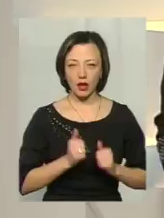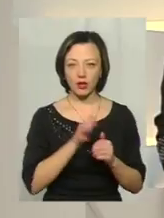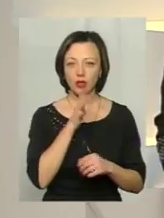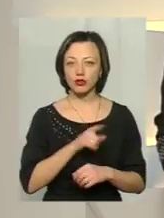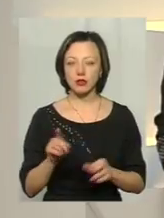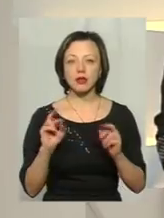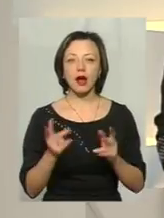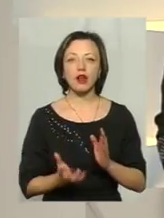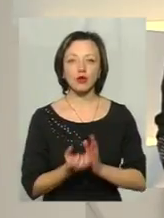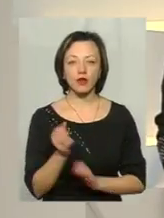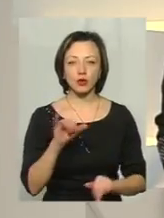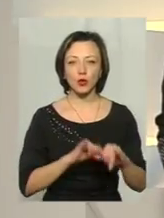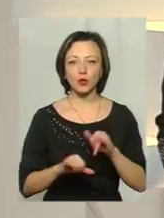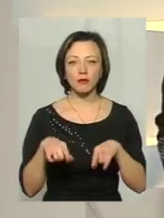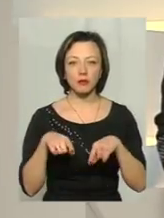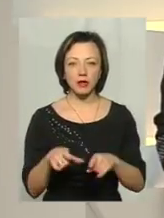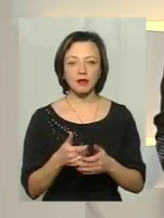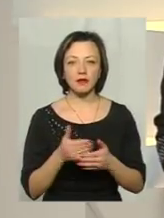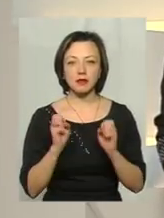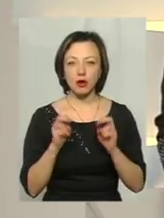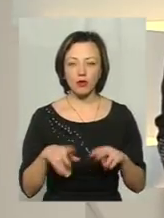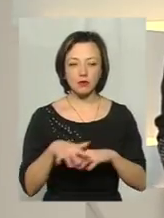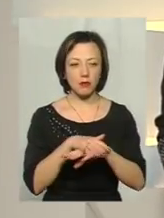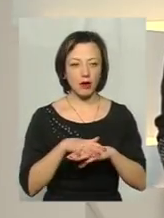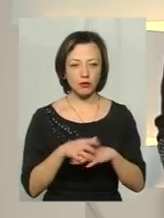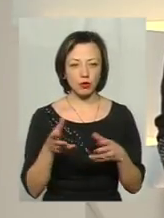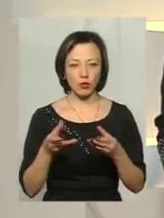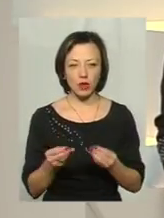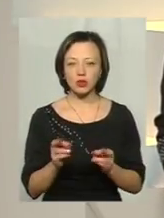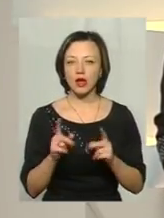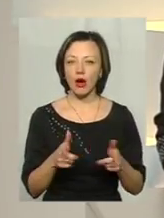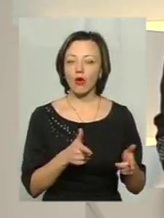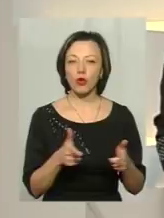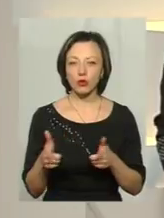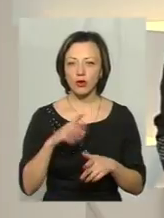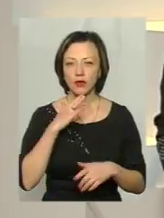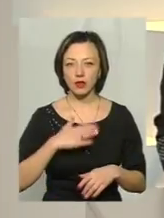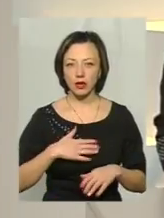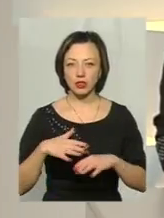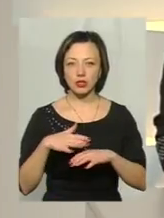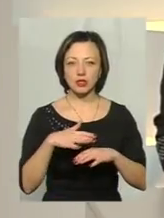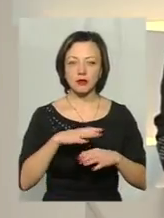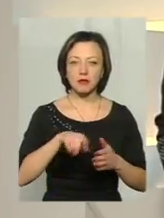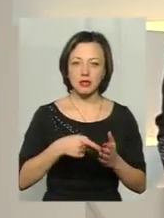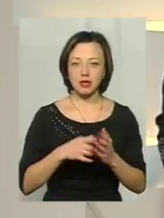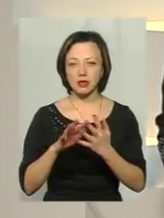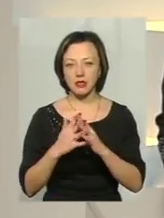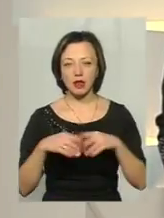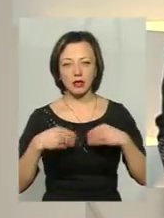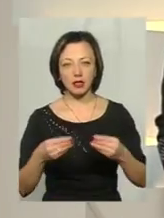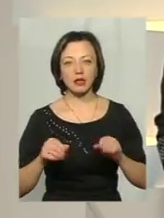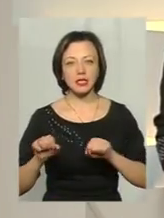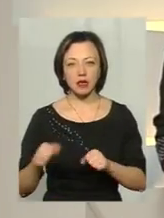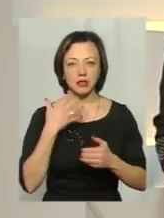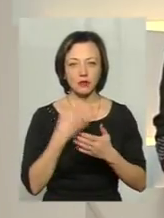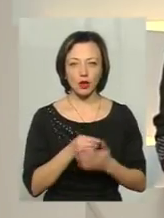Як рятуватися і куди бігти від загроз масового ураження? І наскільки готові наші населені пункти надати захист своїм